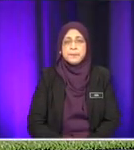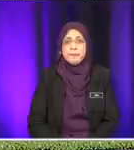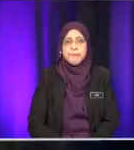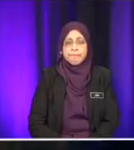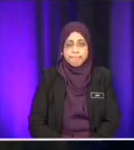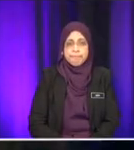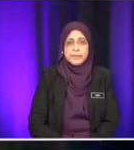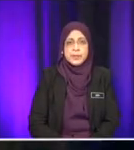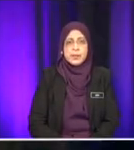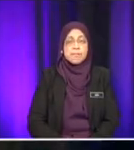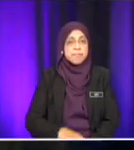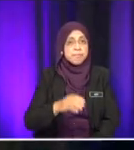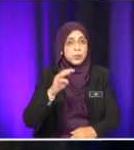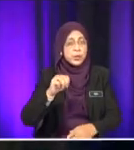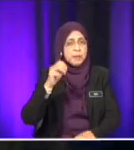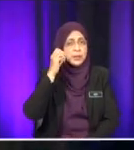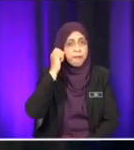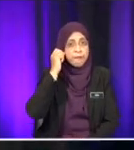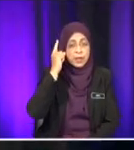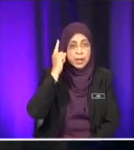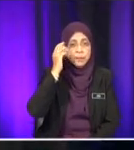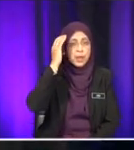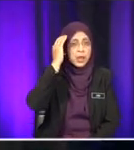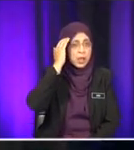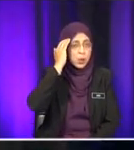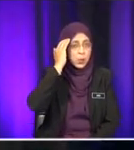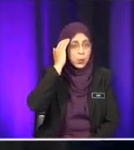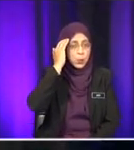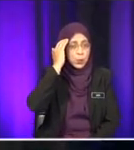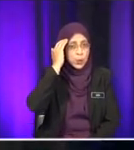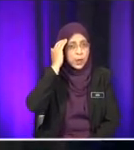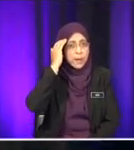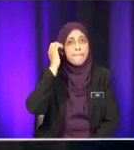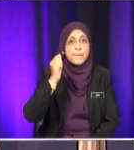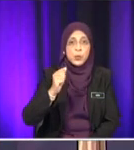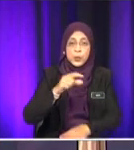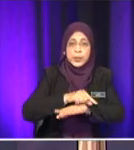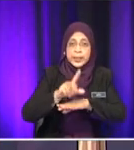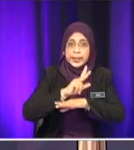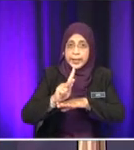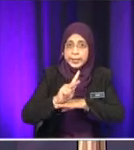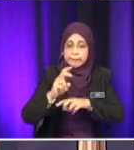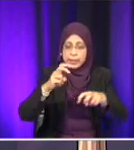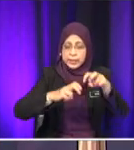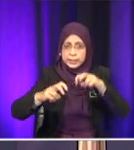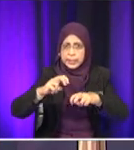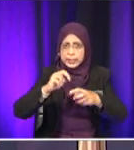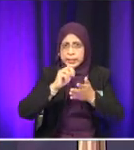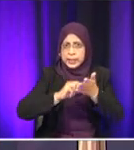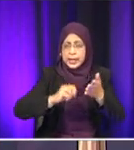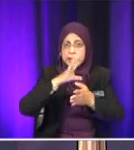control adalah mema ini mengetahui mengaplikasi menganalisis menilai dan juga